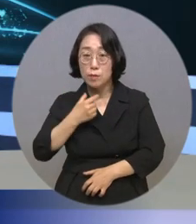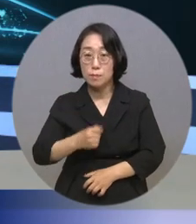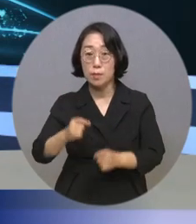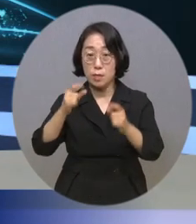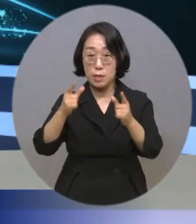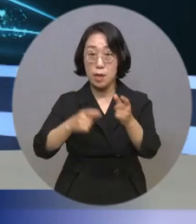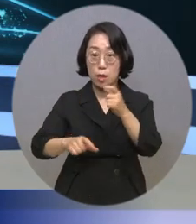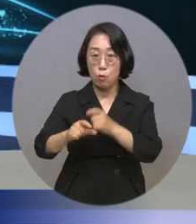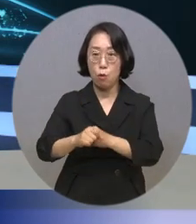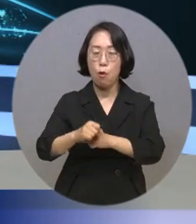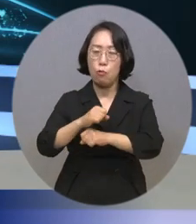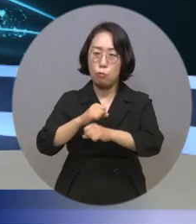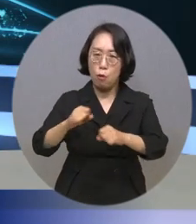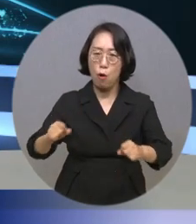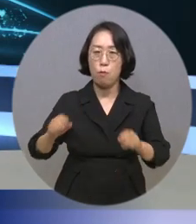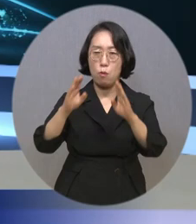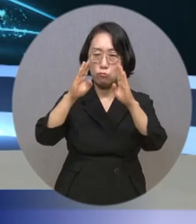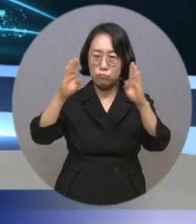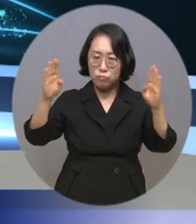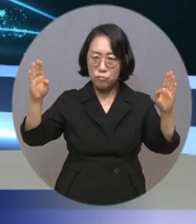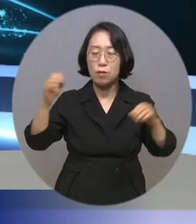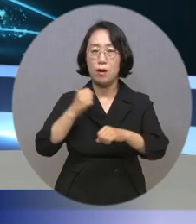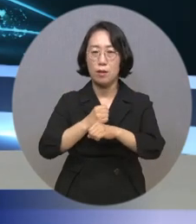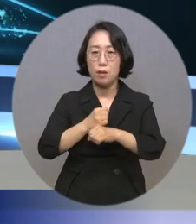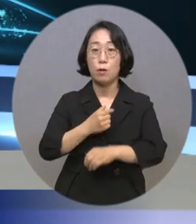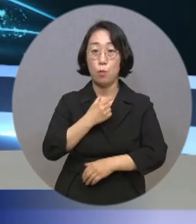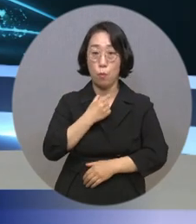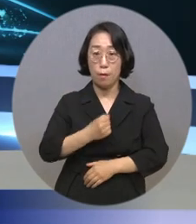기회의 장이 더 많이 마련되기를 바랍니다.